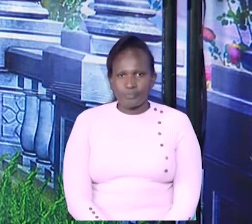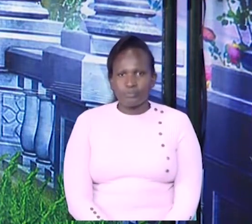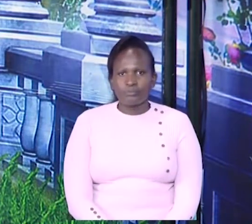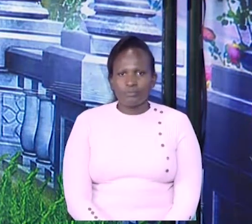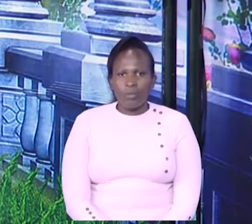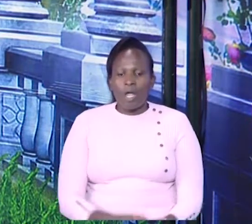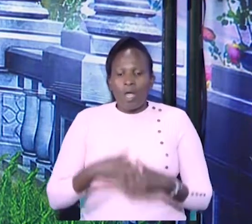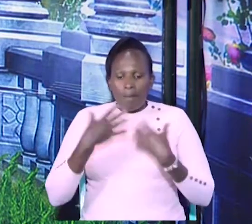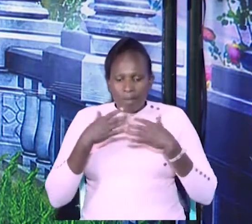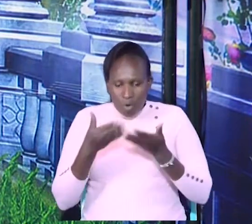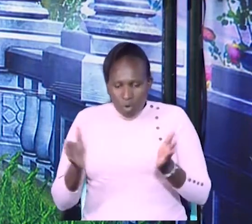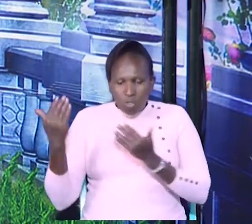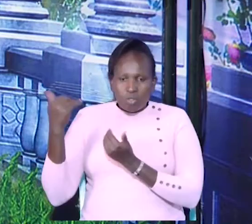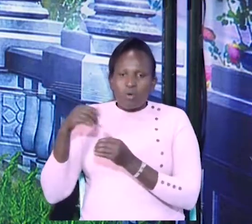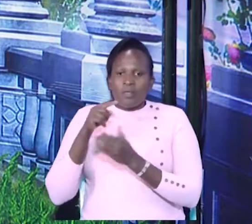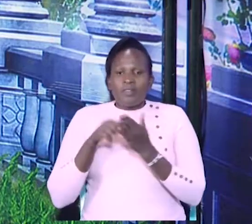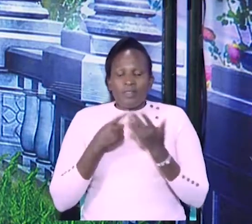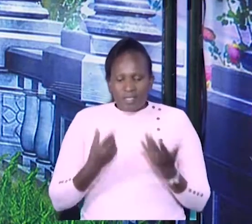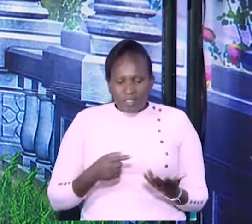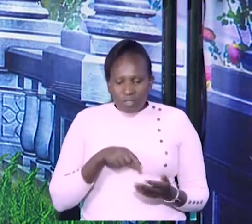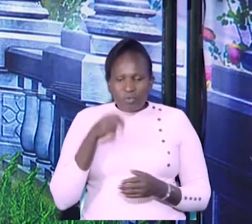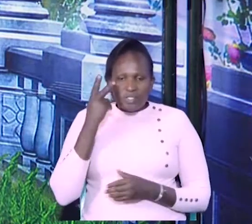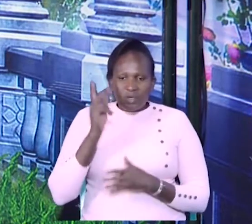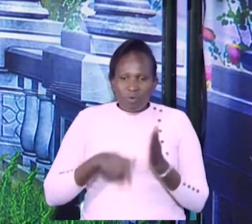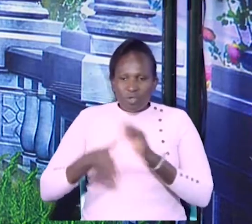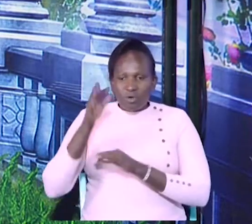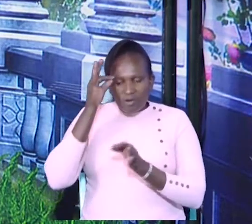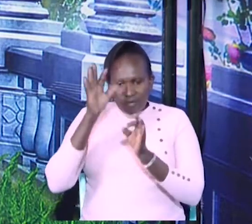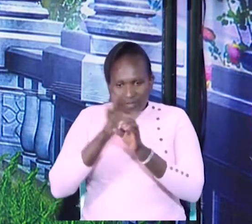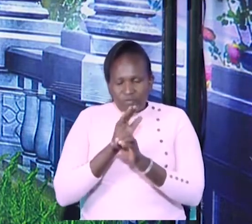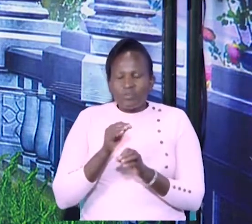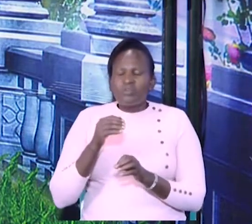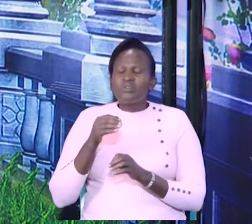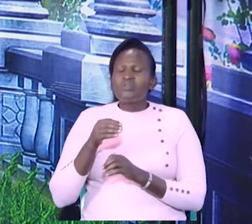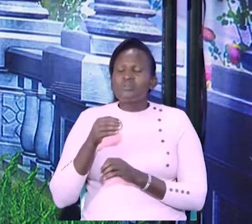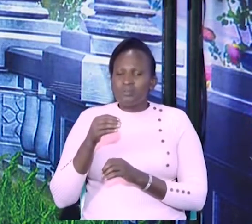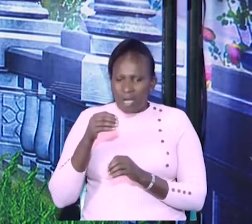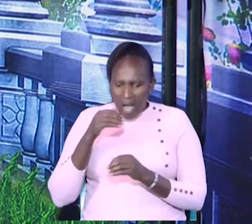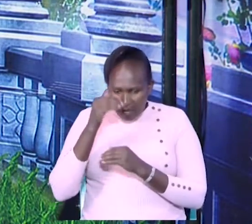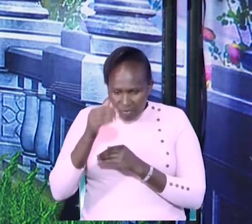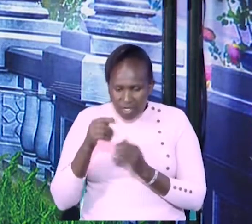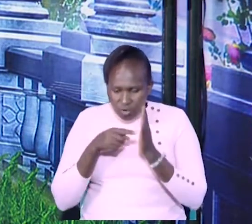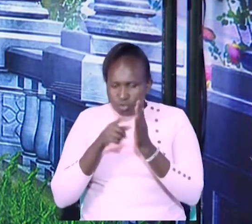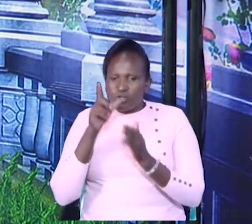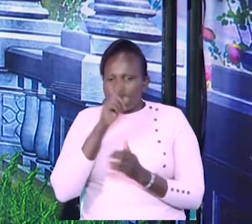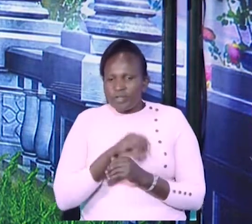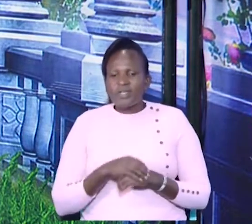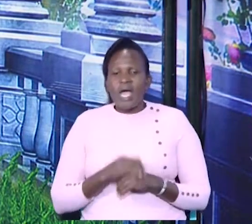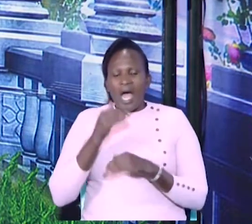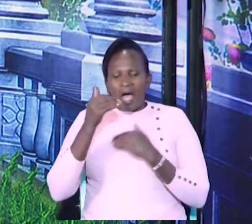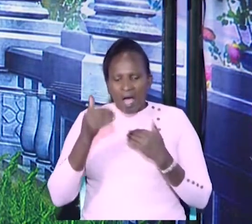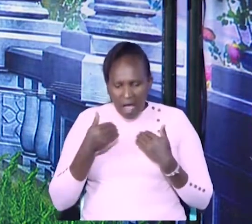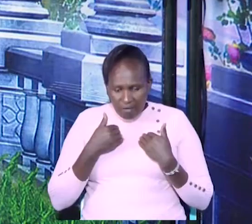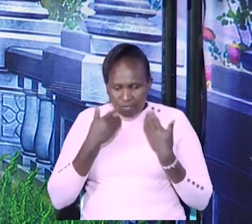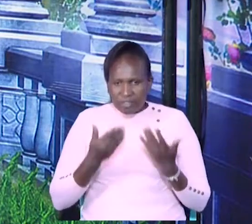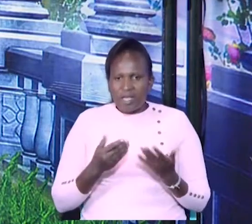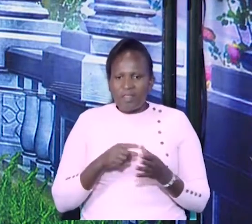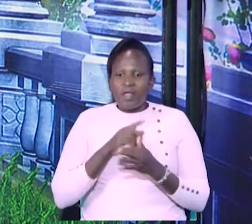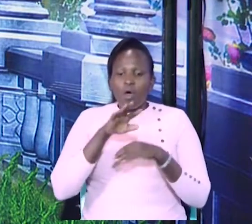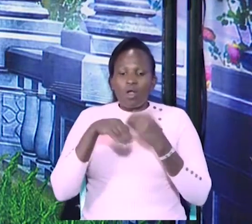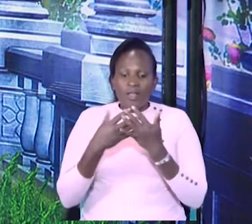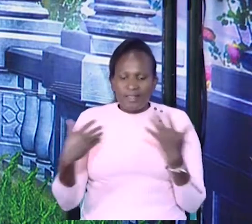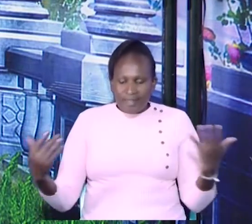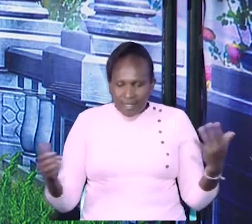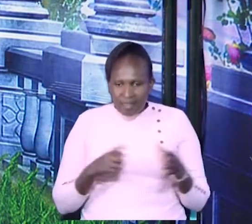lose hope na sasa katika hii picha tunaona ya kwamba God explained to Ezekiel sasa baada ya kuonyeshwa baada ya kwenda mahali pale na haya mambo